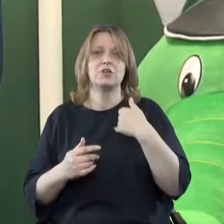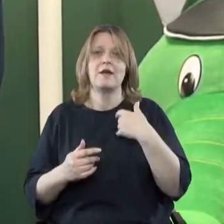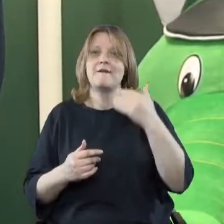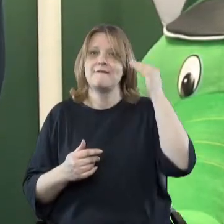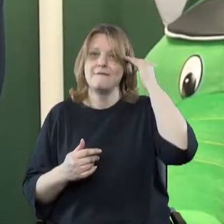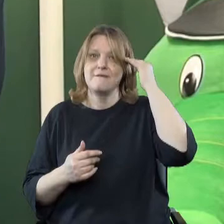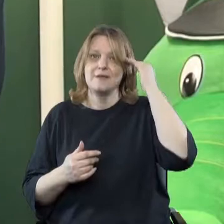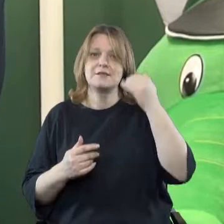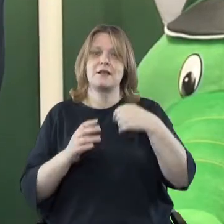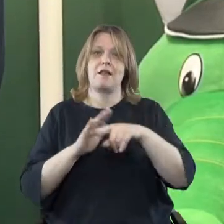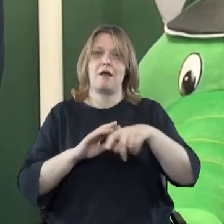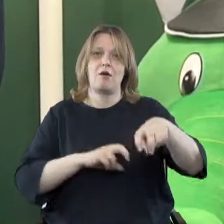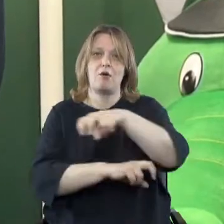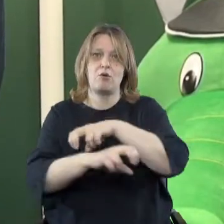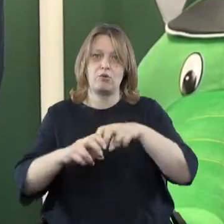ruchu drogowego,